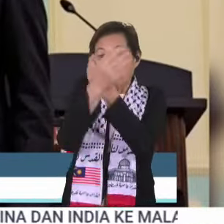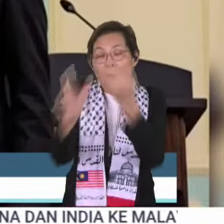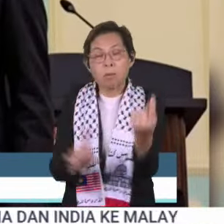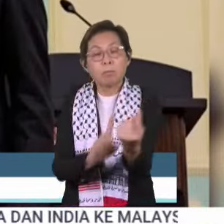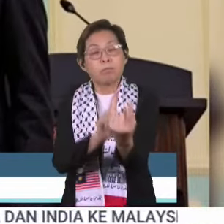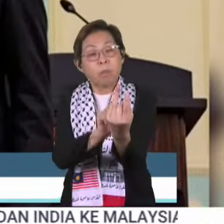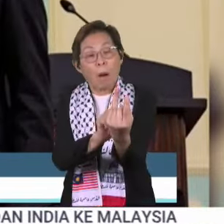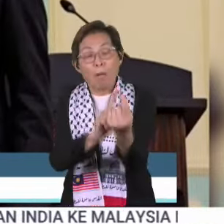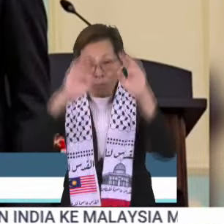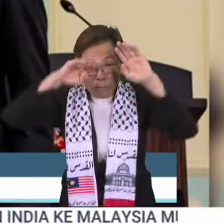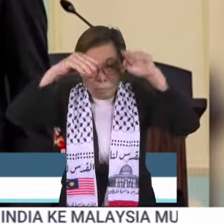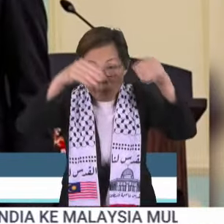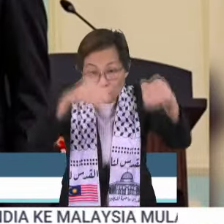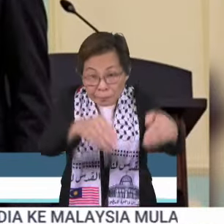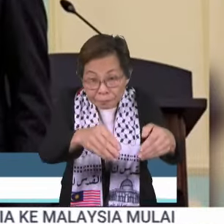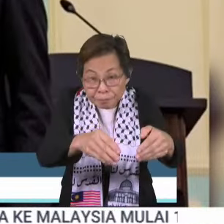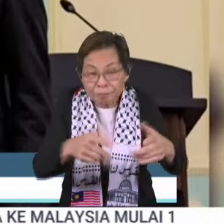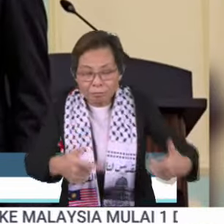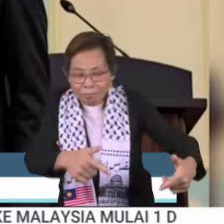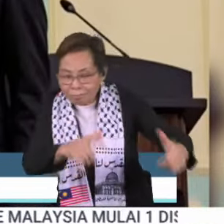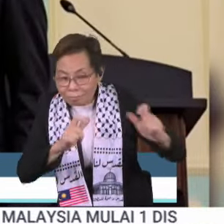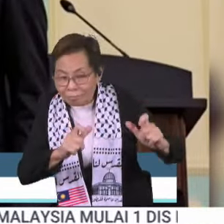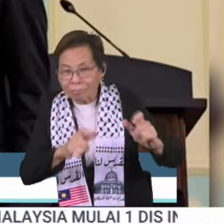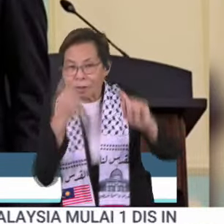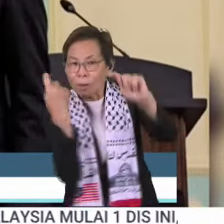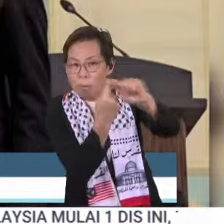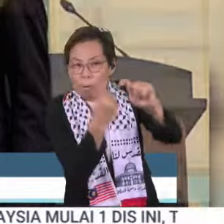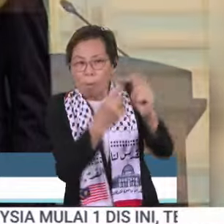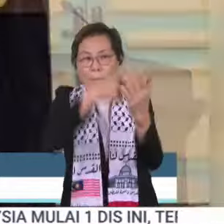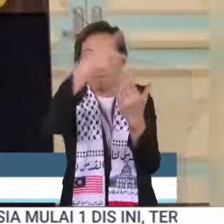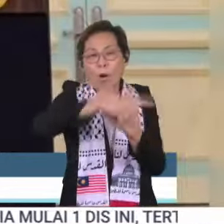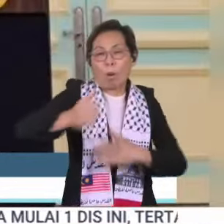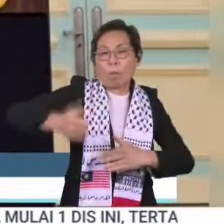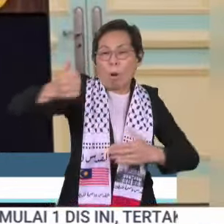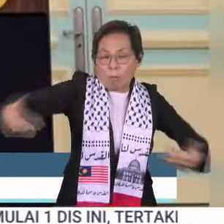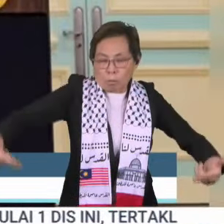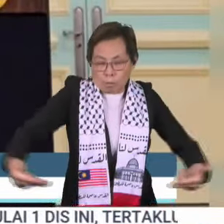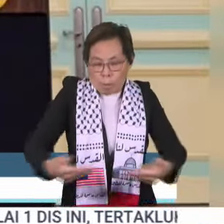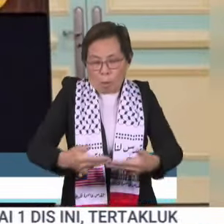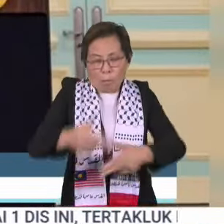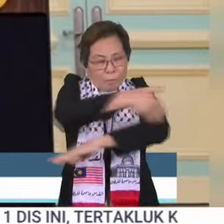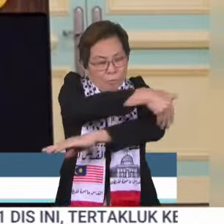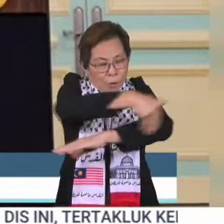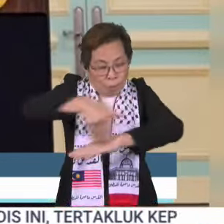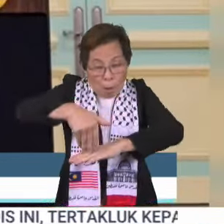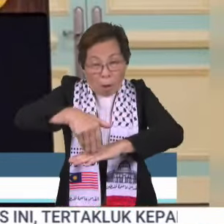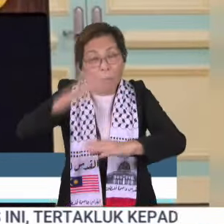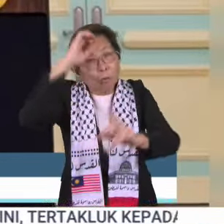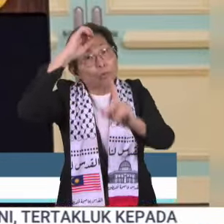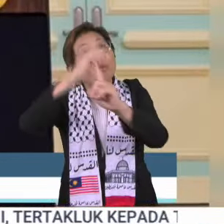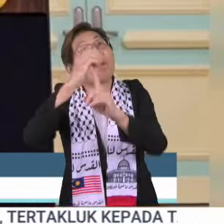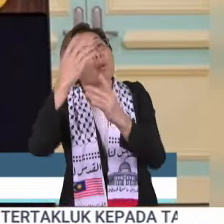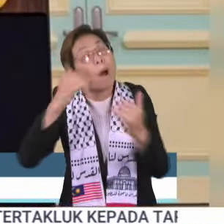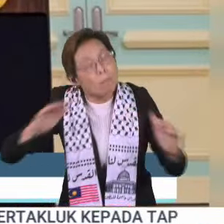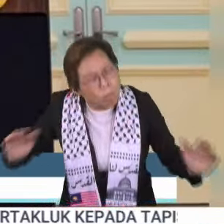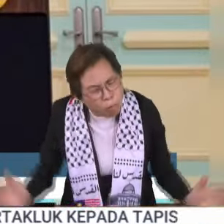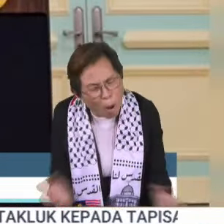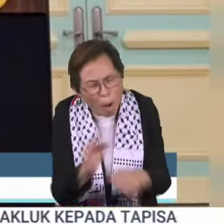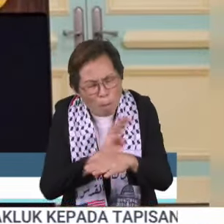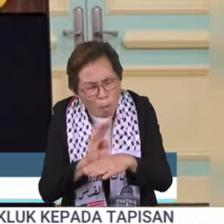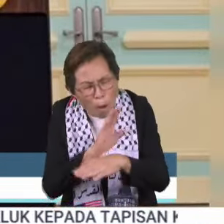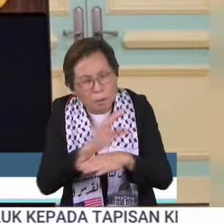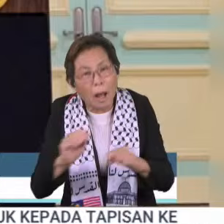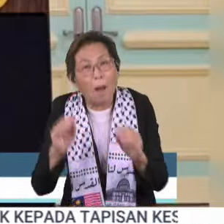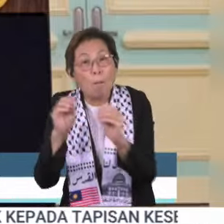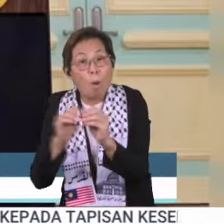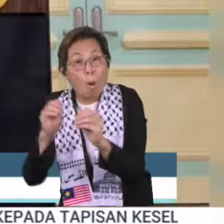pertemuan itu memberi tumpuan kepada mempercepat pembinaan projek utama kesaling hubungan di sempadan yang bertujuan menggalakkan perniagaan